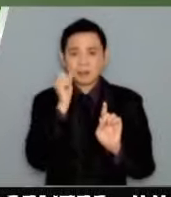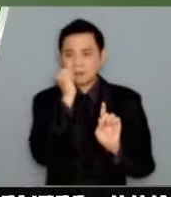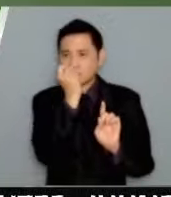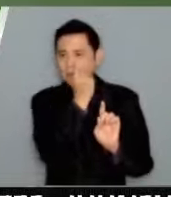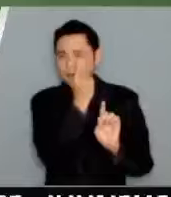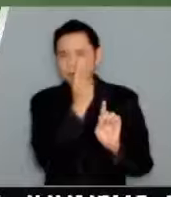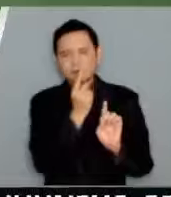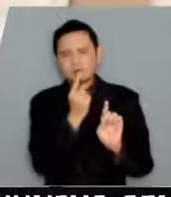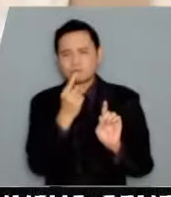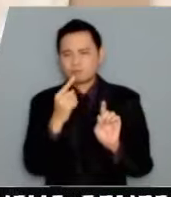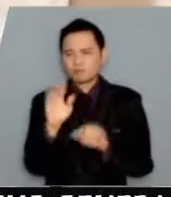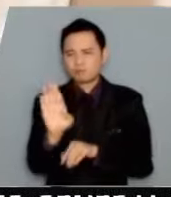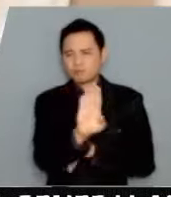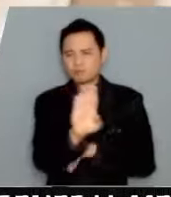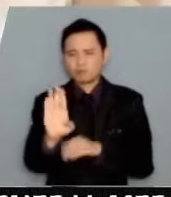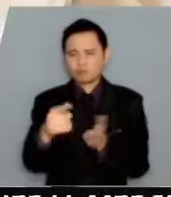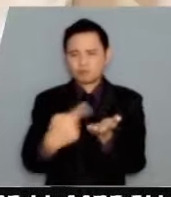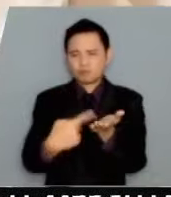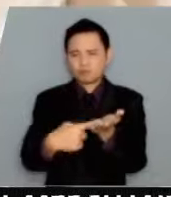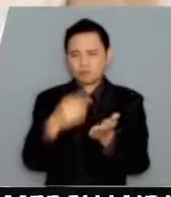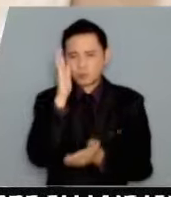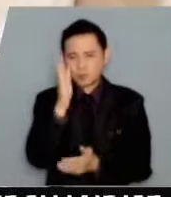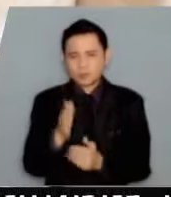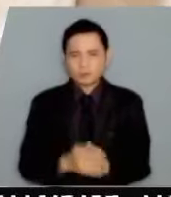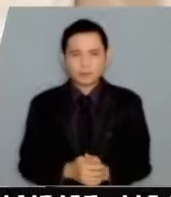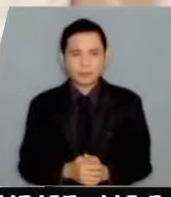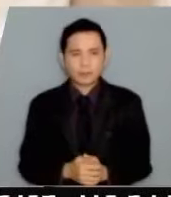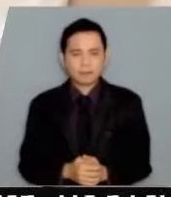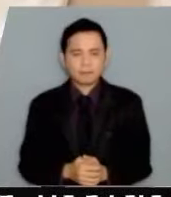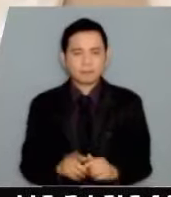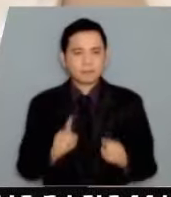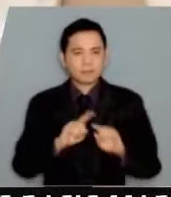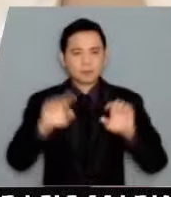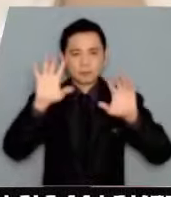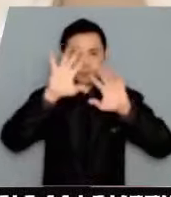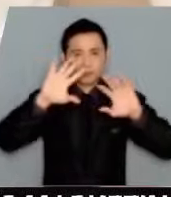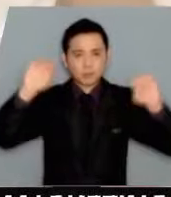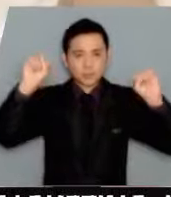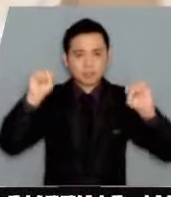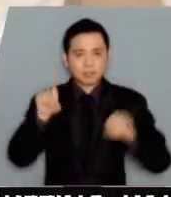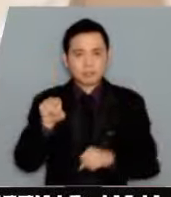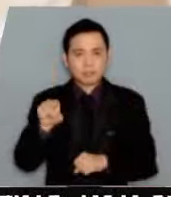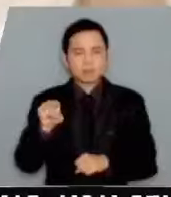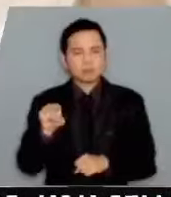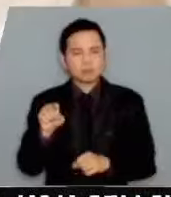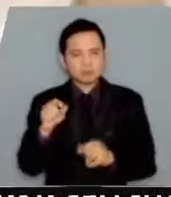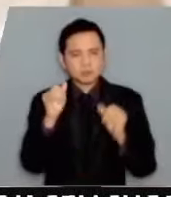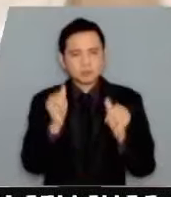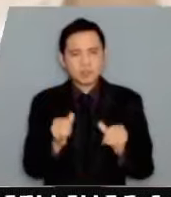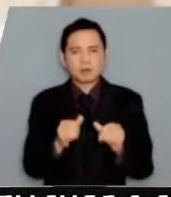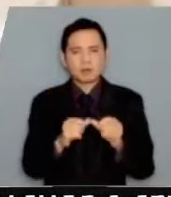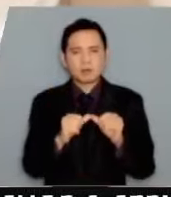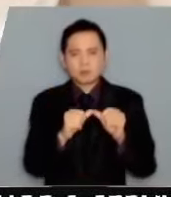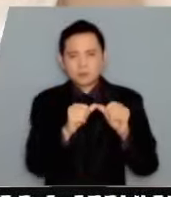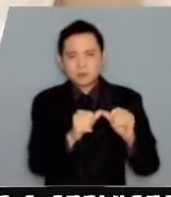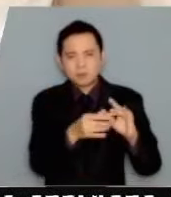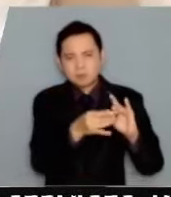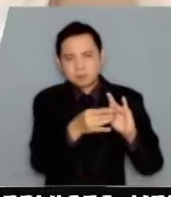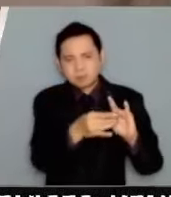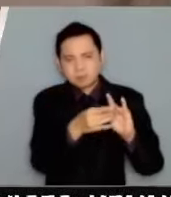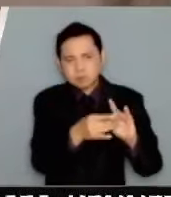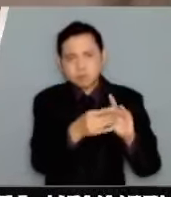Vice President Duterte. Sa kabila nito, tiwala naman ang Pangulo na magiging maayos pa ang relasyon ng kanyang misis at ng